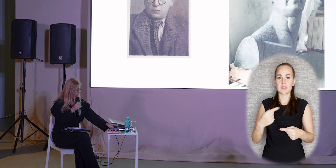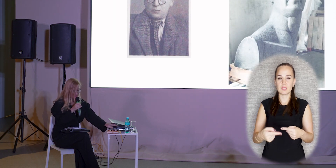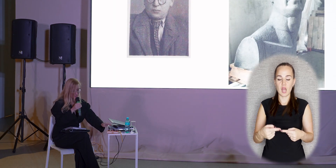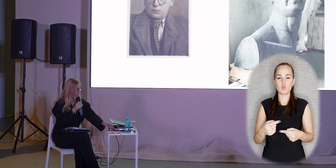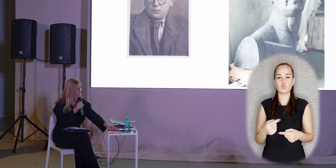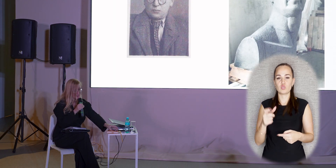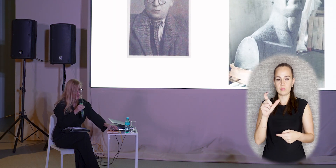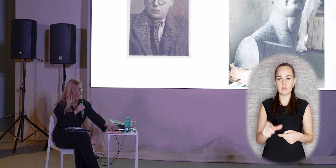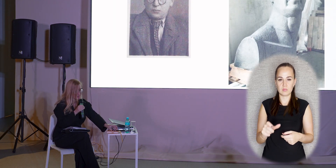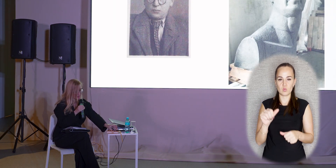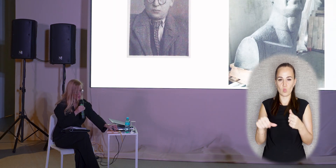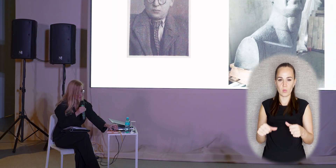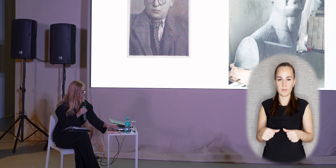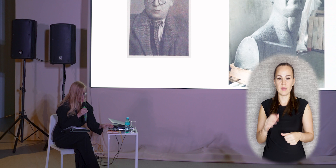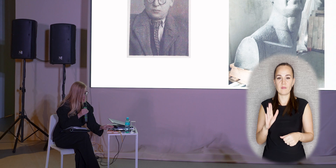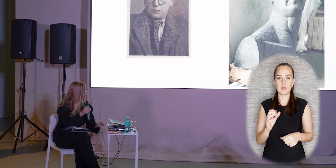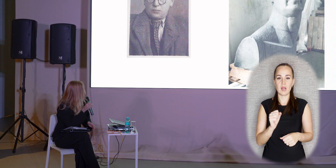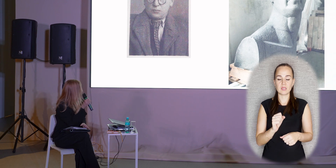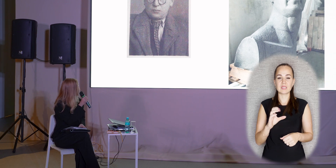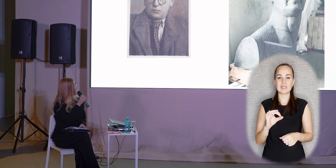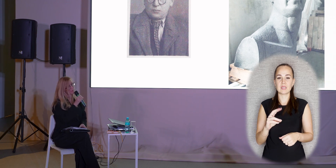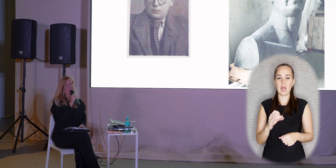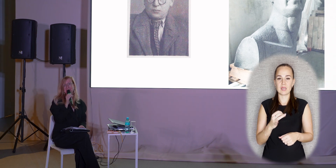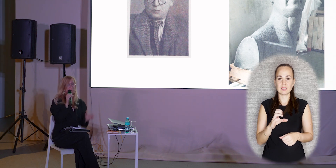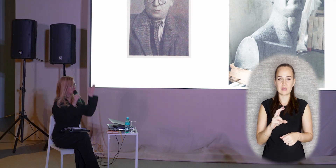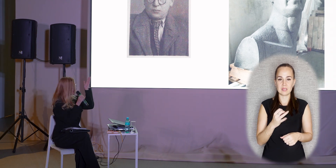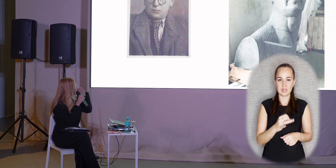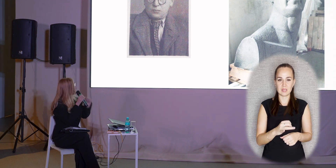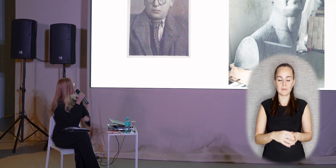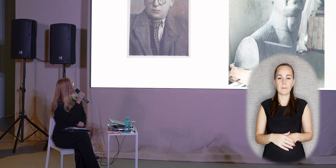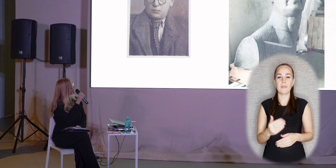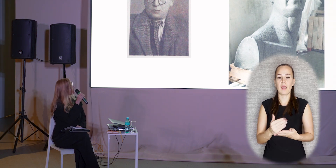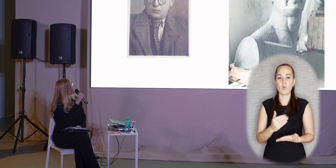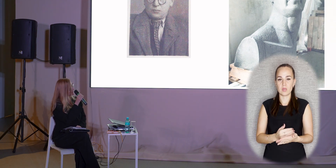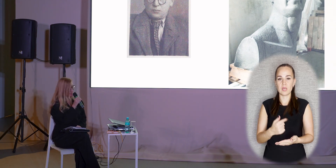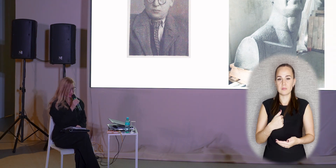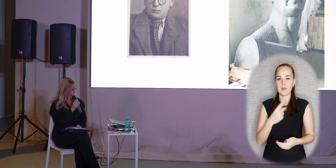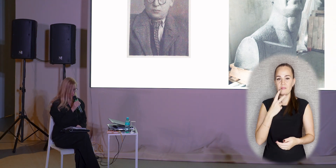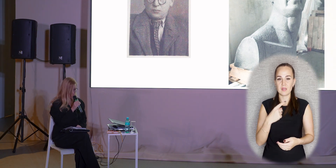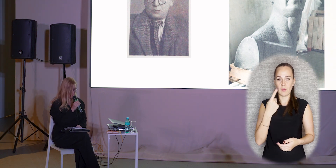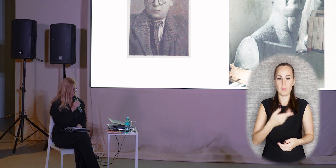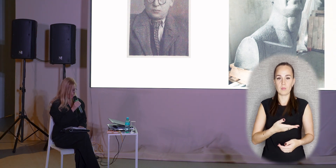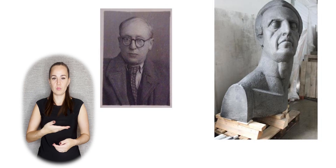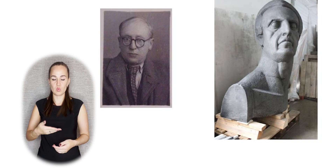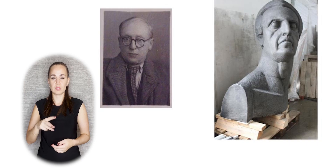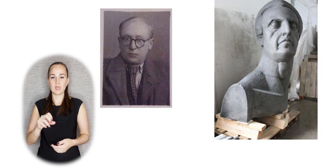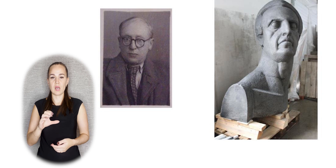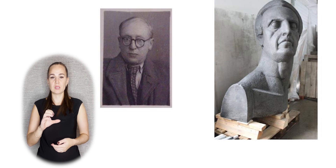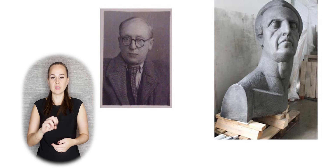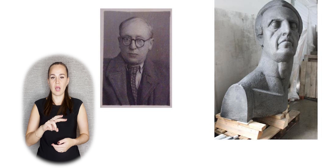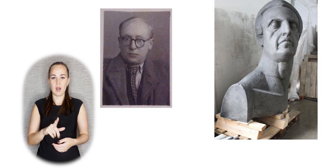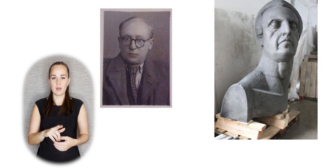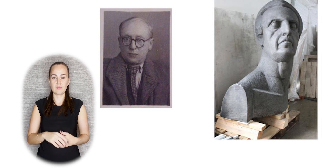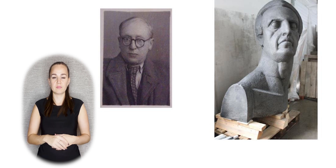Следующий наш автор — это Виктор Александрович Синайский. Вот, наконец, мы видим Бюст Лассаля.